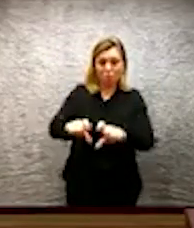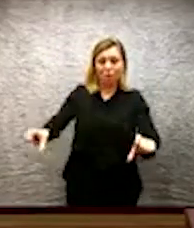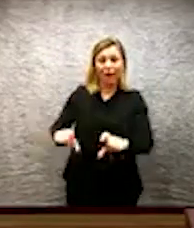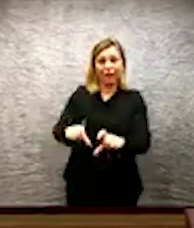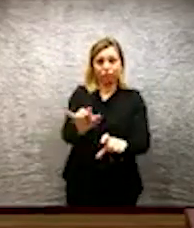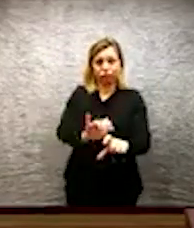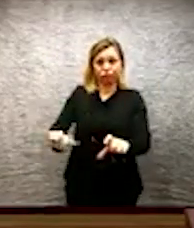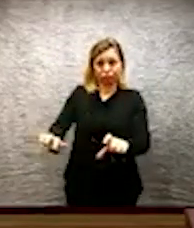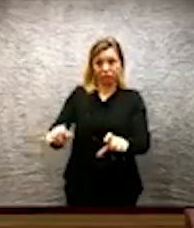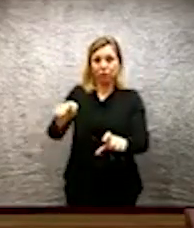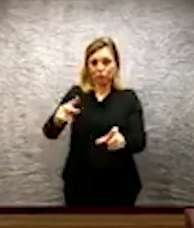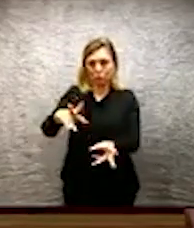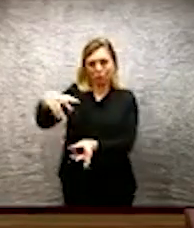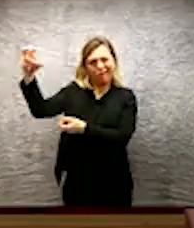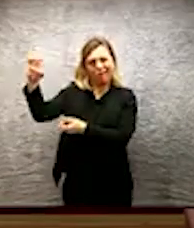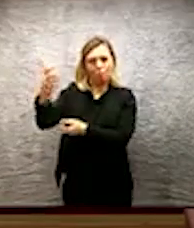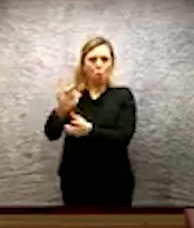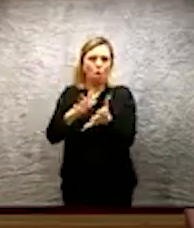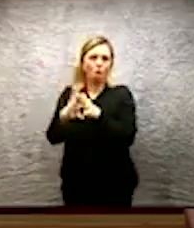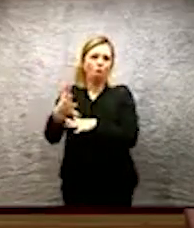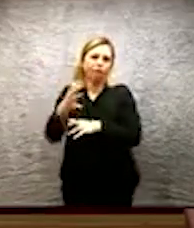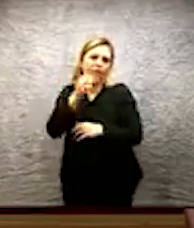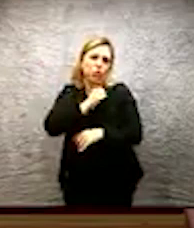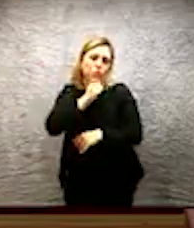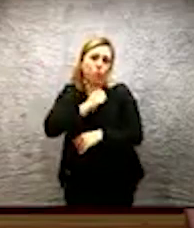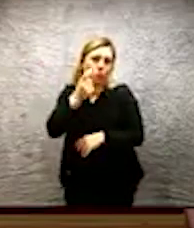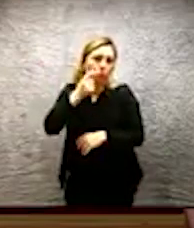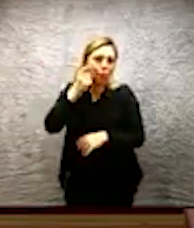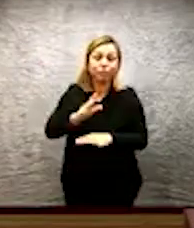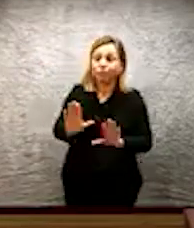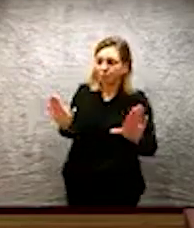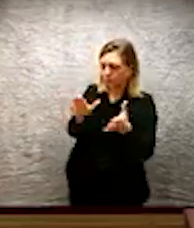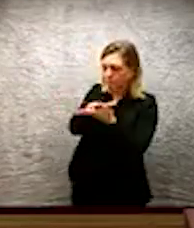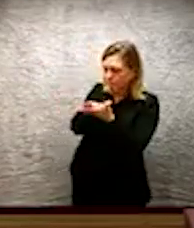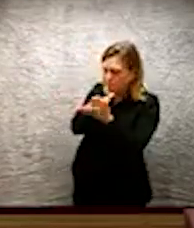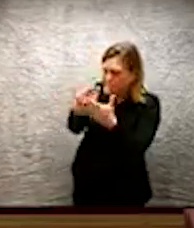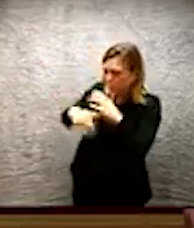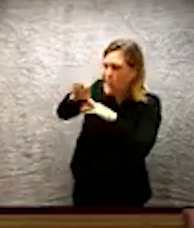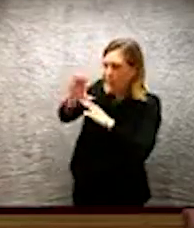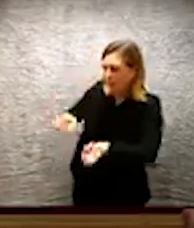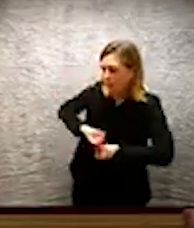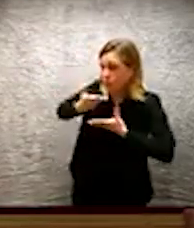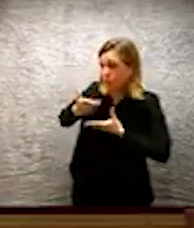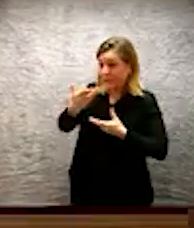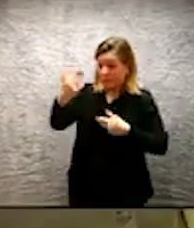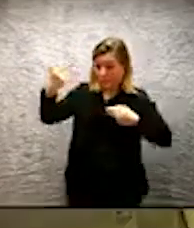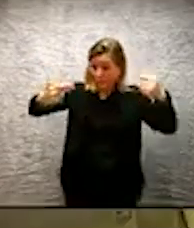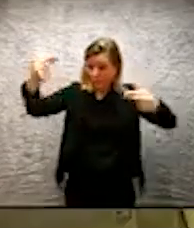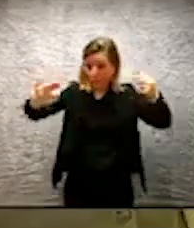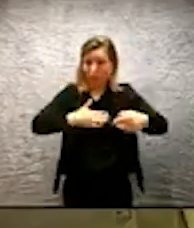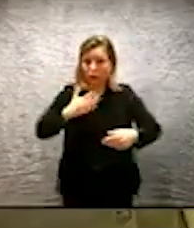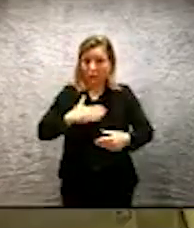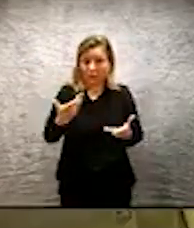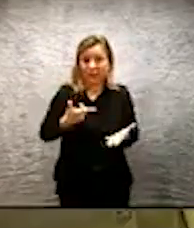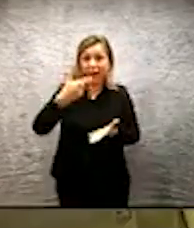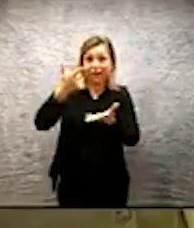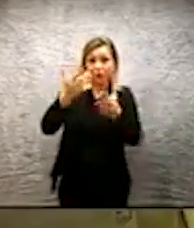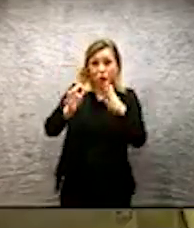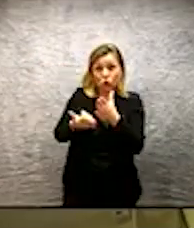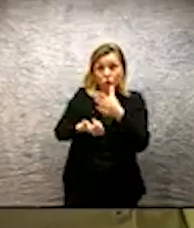de l'achat de ces caméras, monsieur Witterbeck, si je peux me permettre de compléter, c'est qu'elles sont achetées sur la centrale d'achat